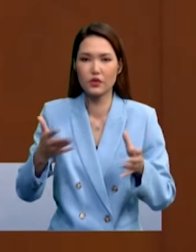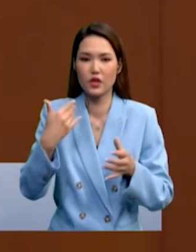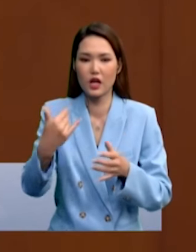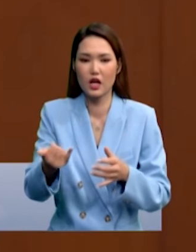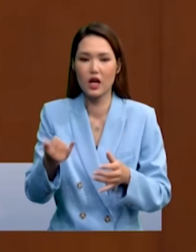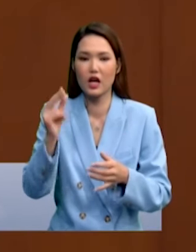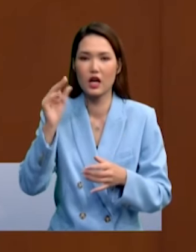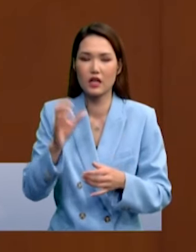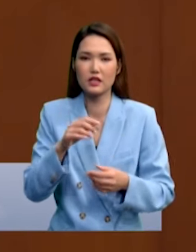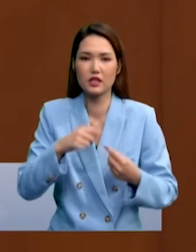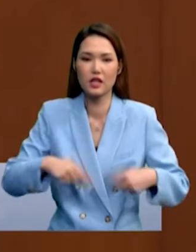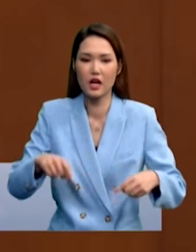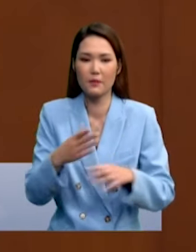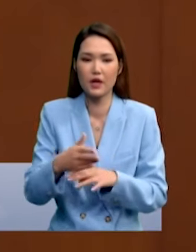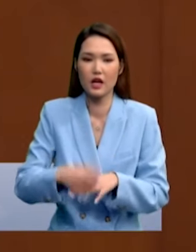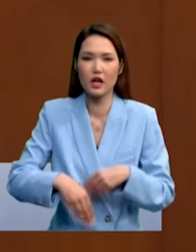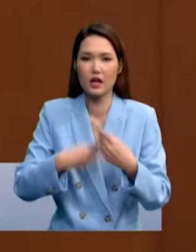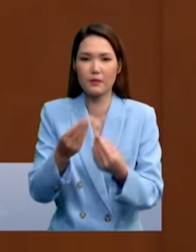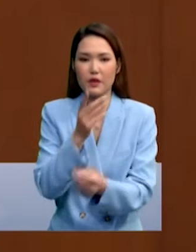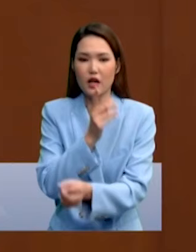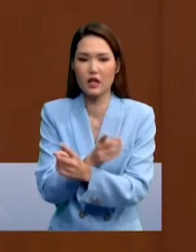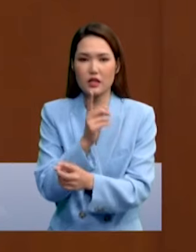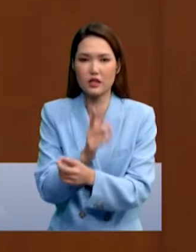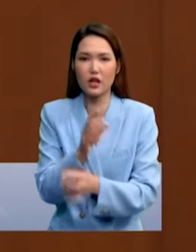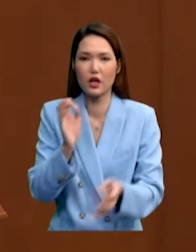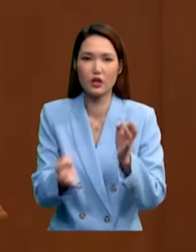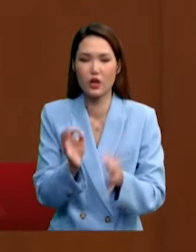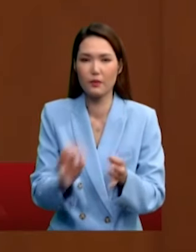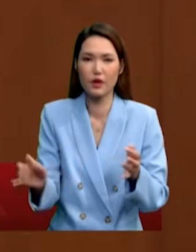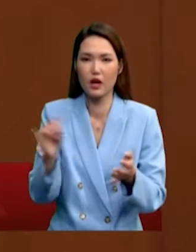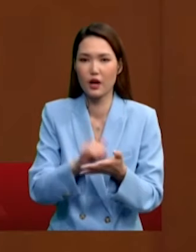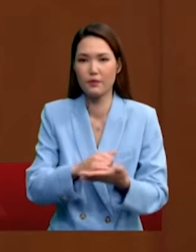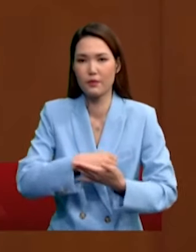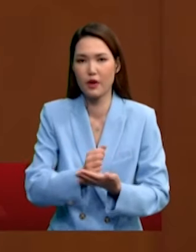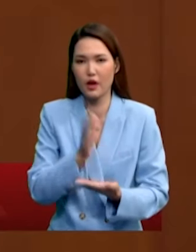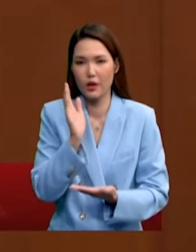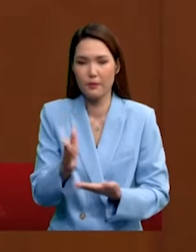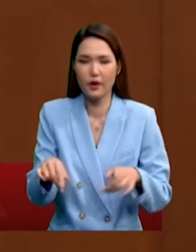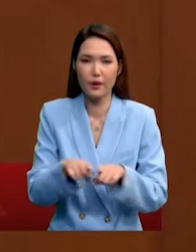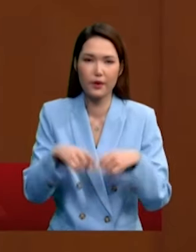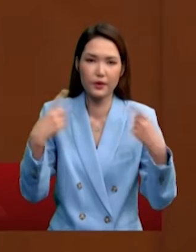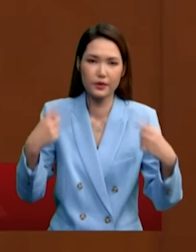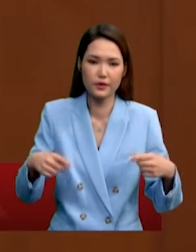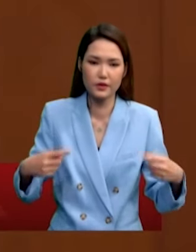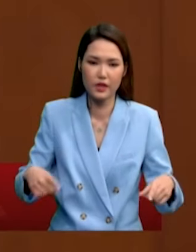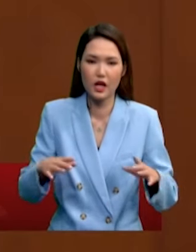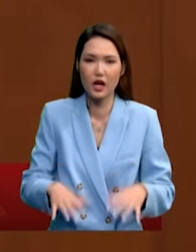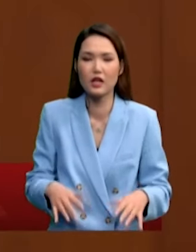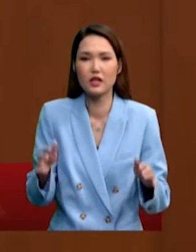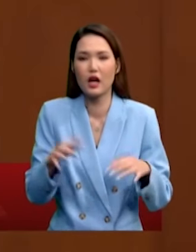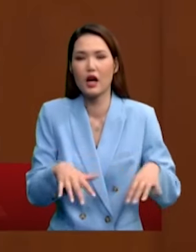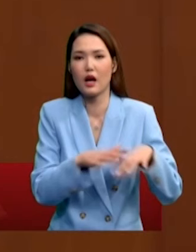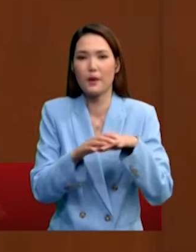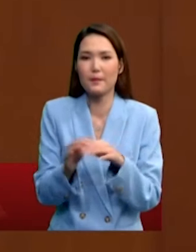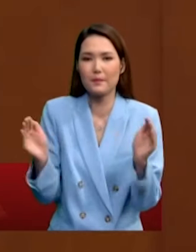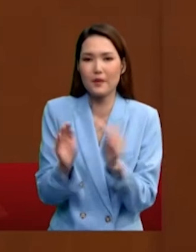кепілсіз тұтынушылық кредиттер беруге тыйым салу жөнінде норма енгізіледі. Бұдан басқа банктар мен микроқаржы ұйымдар